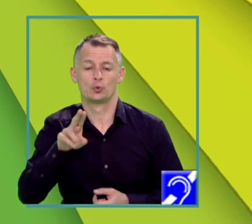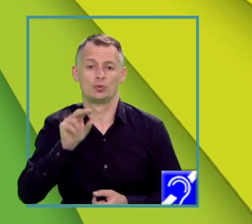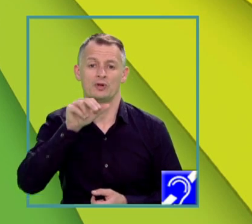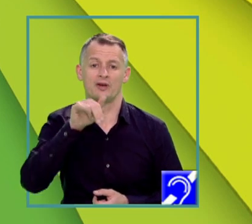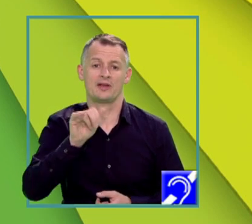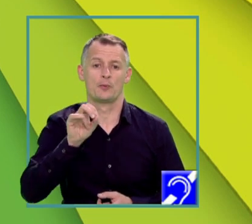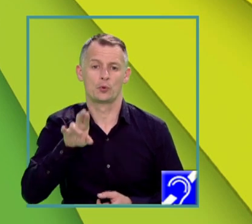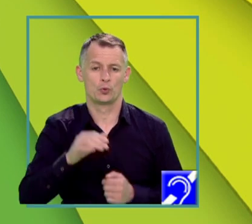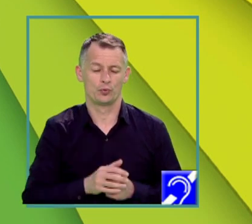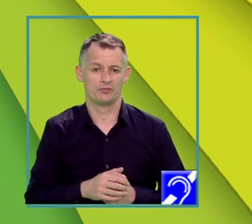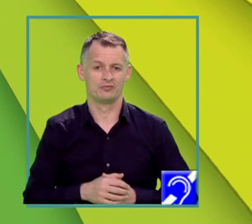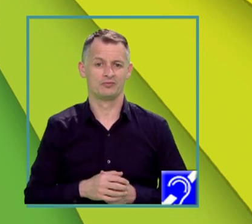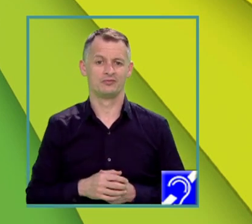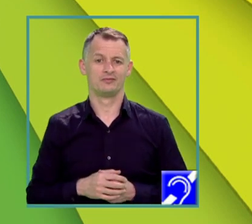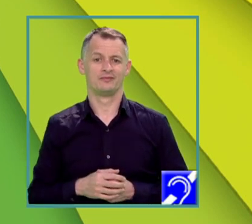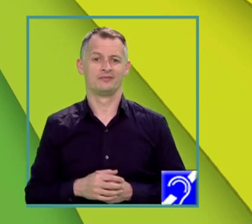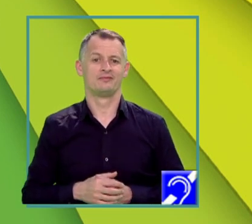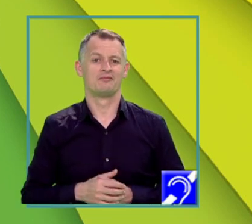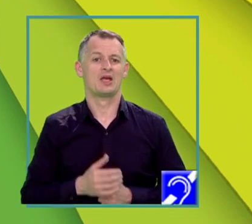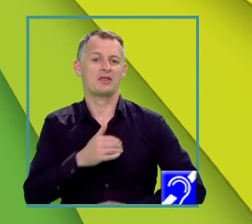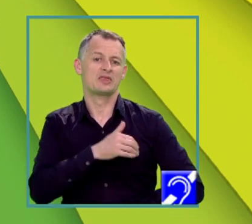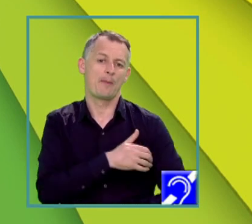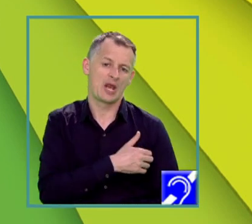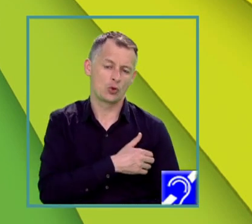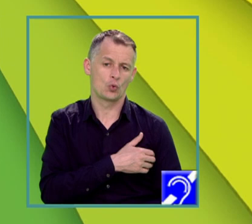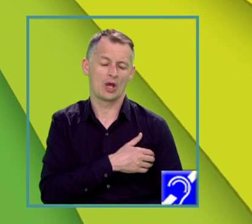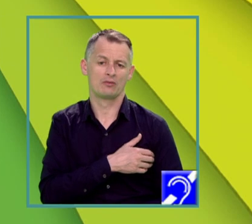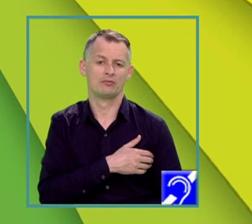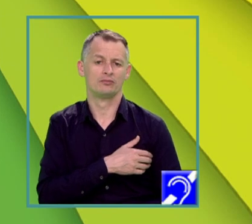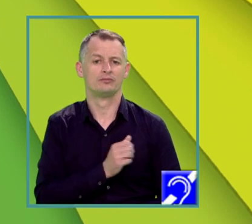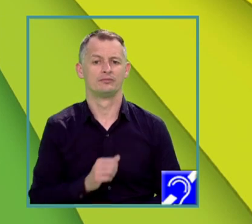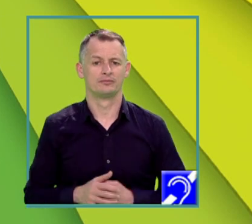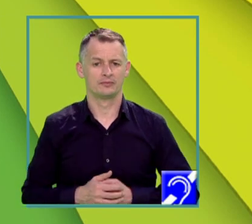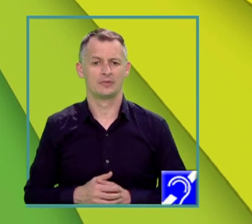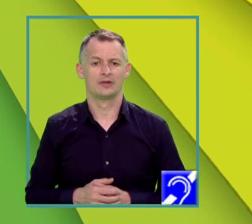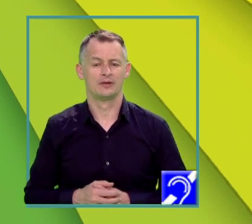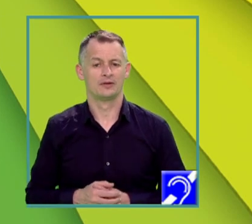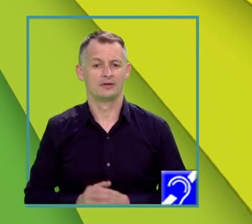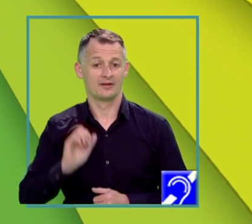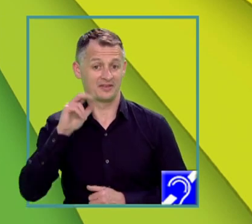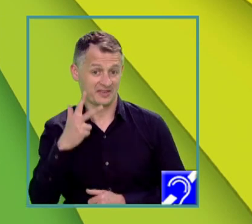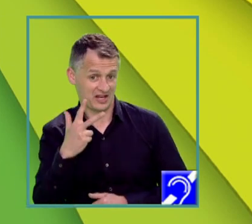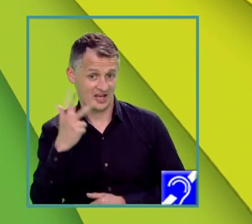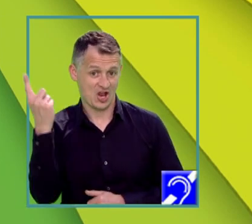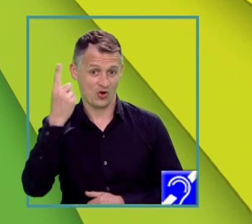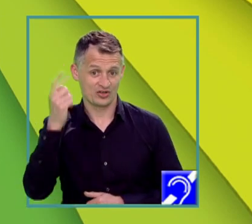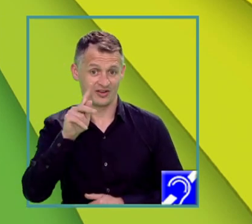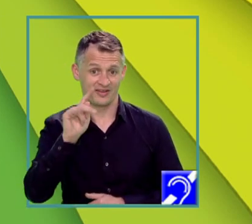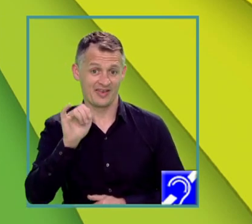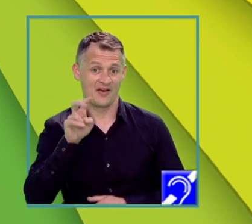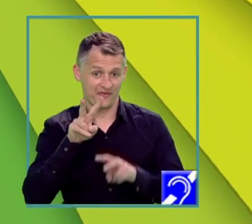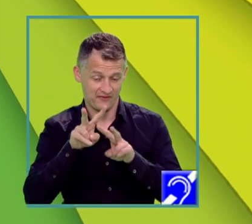temperat continentală în funcție de poziția geografică pe care o creioane în contextul european trei orașe Kiss